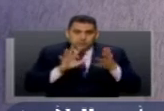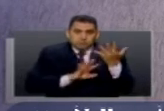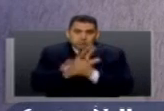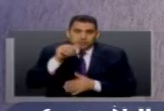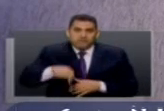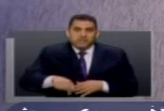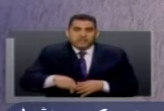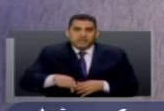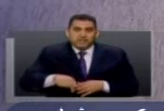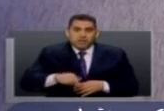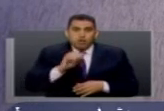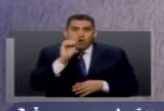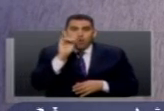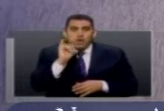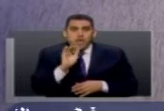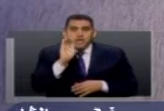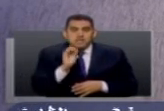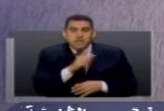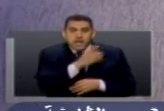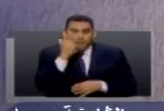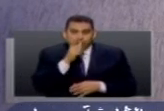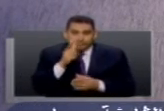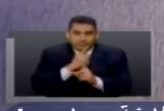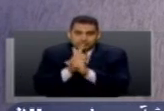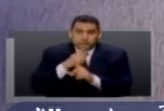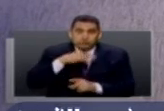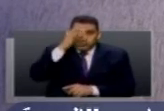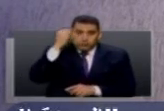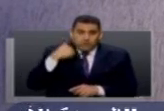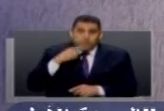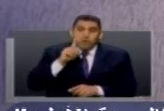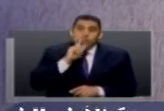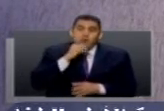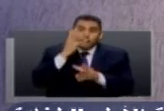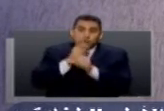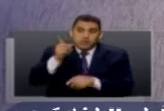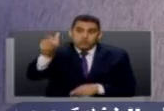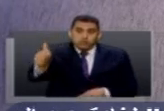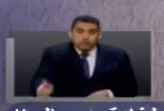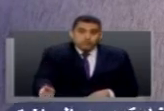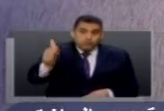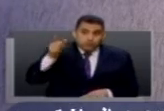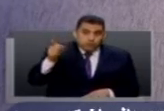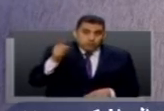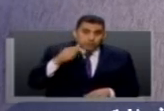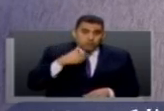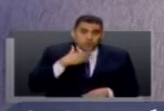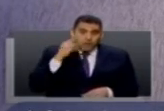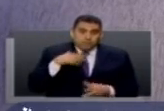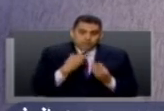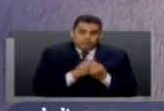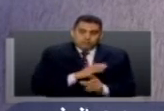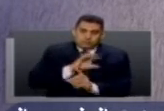حيي بن اخطب كان وعدهم انه لو هزموا ان ان النبي لو انتصر صلى الله عليه وسلم سينضم اليهم